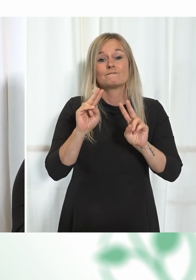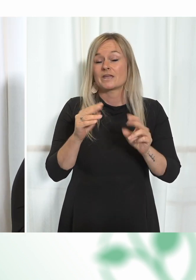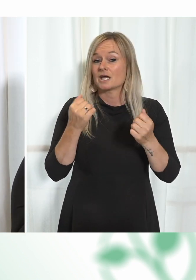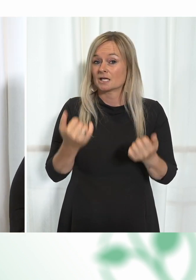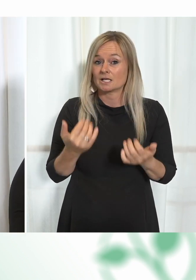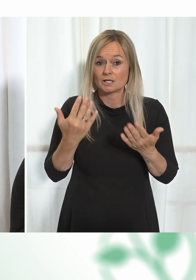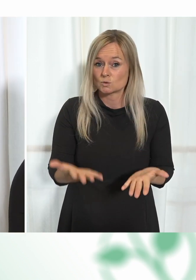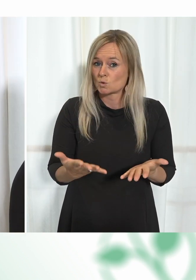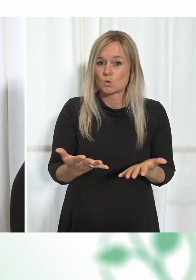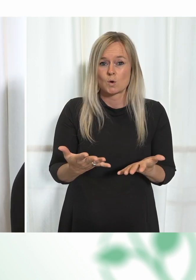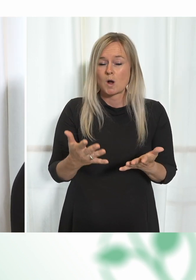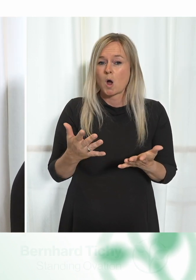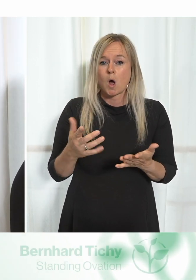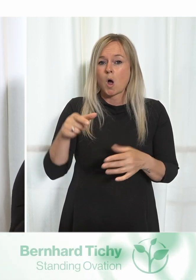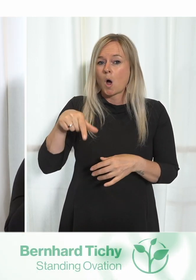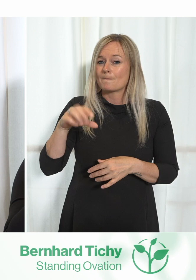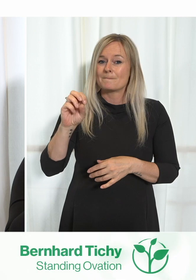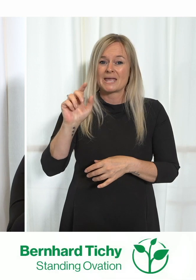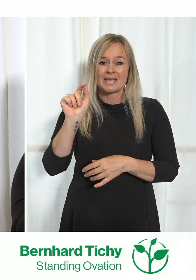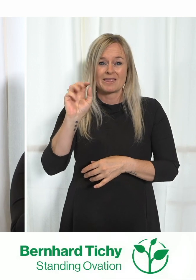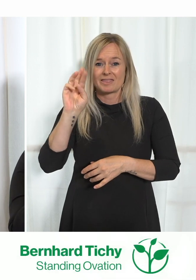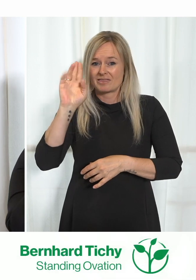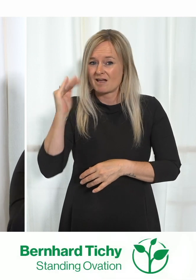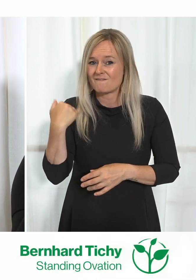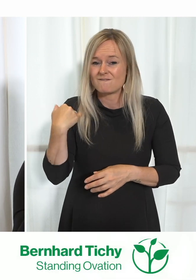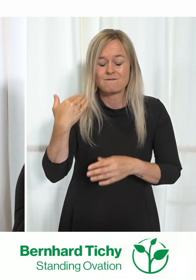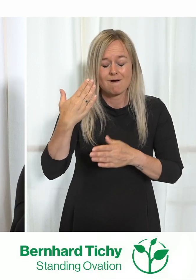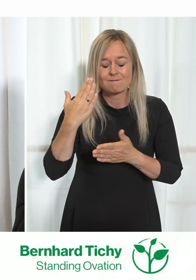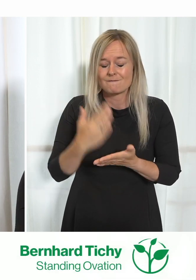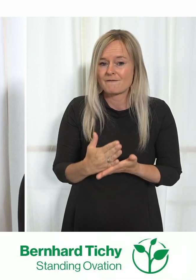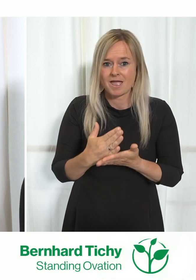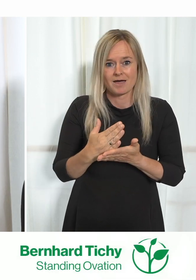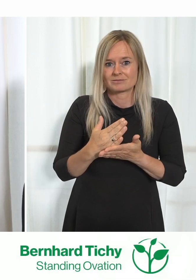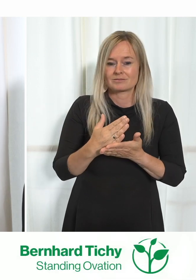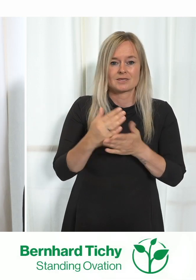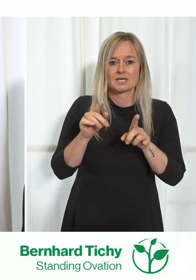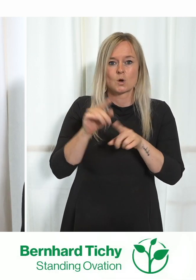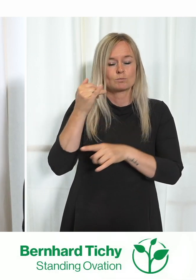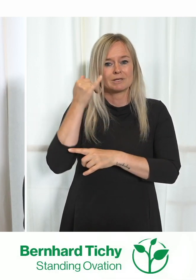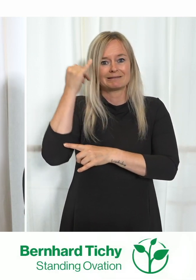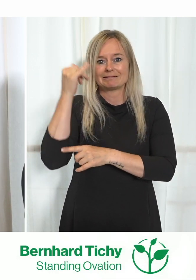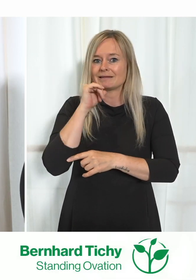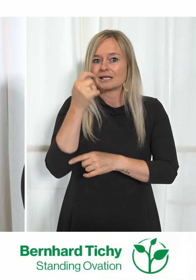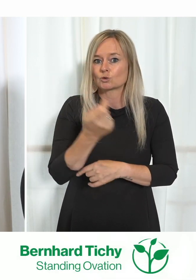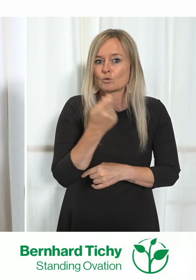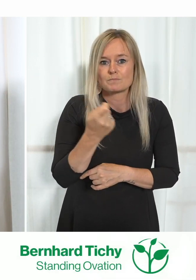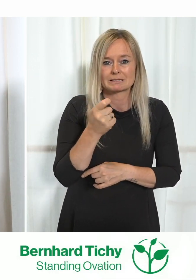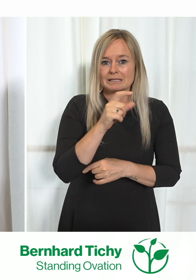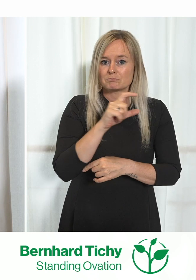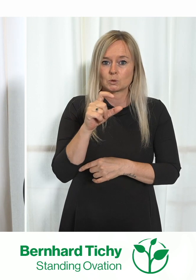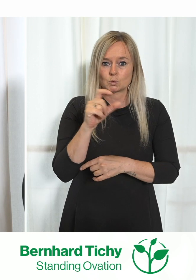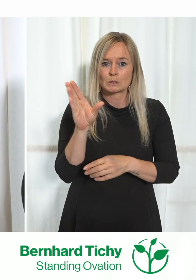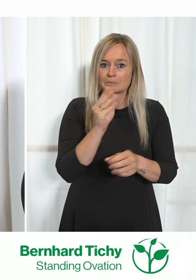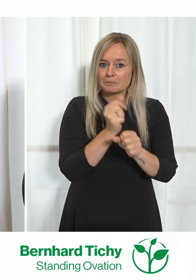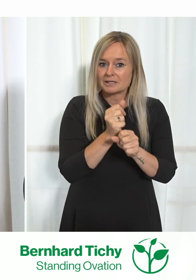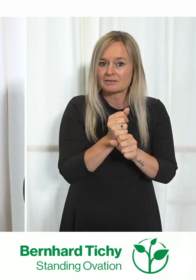war eigentlich am Ende, was seine Ideen angeht. Es war nicht nur der Betrieb mit den 100 Mitarbeitern, sondern